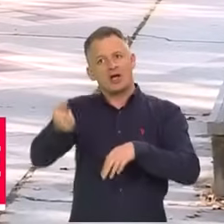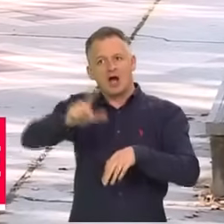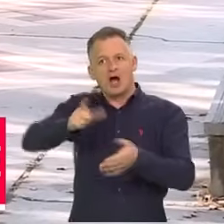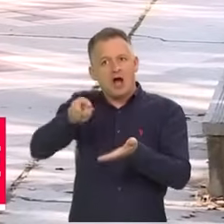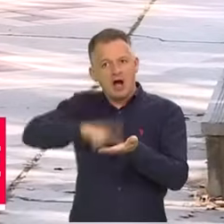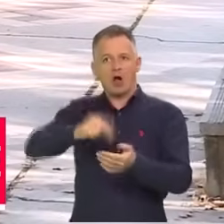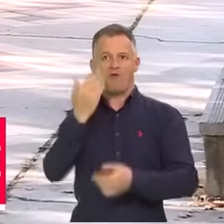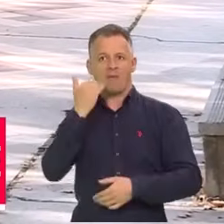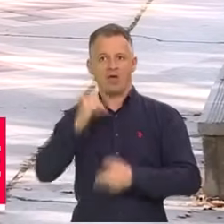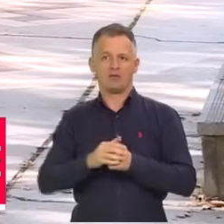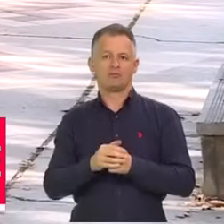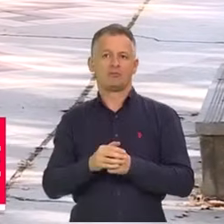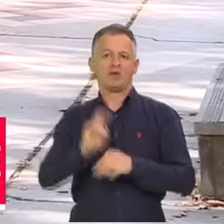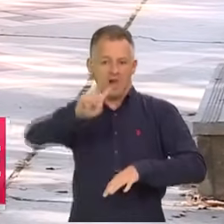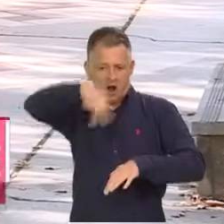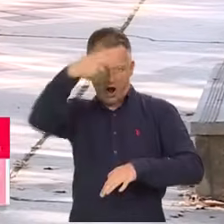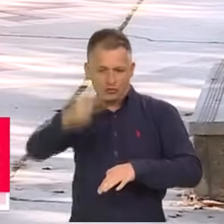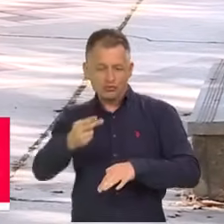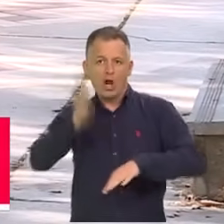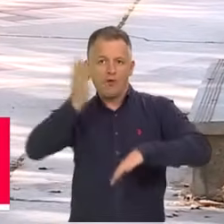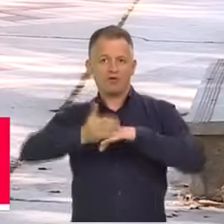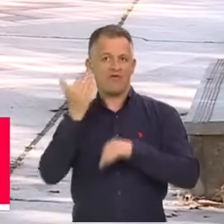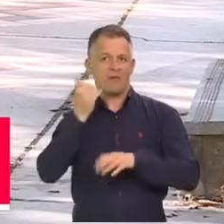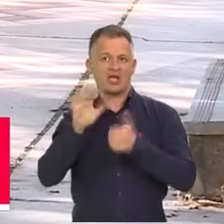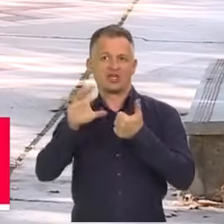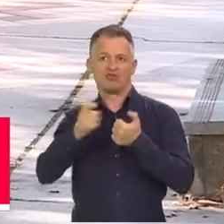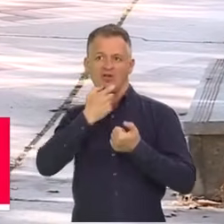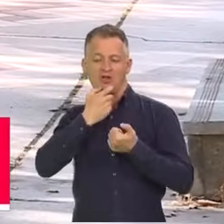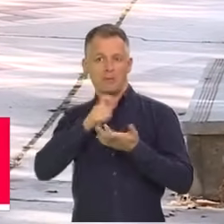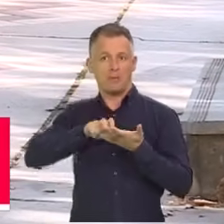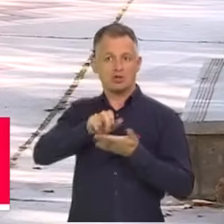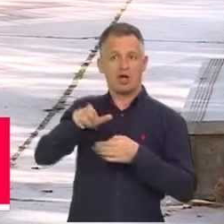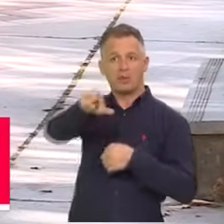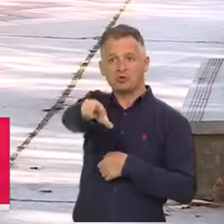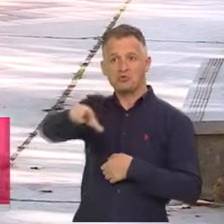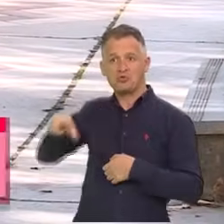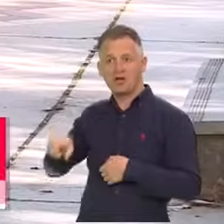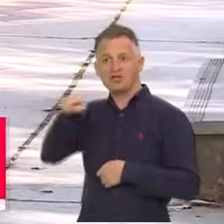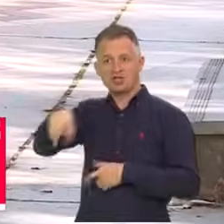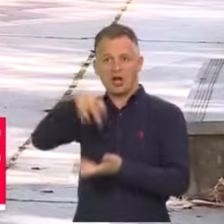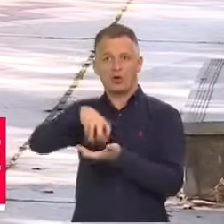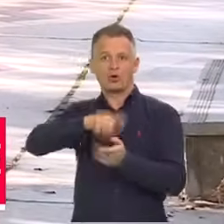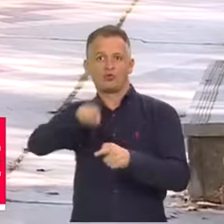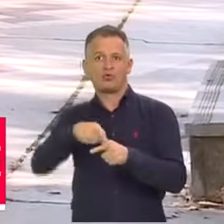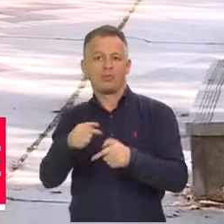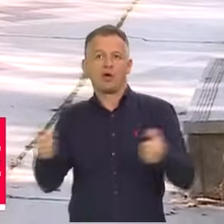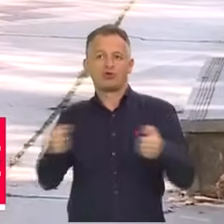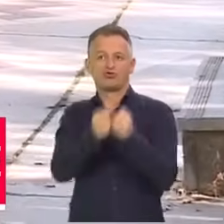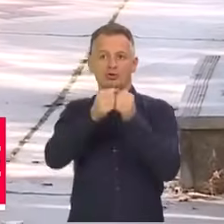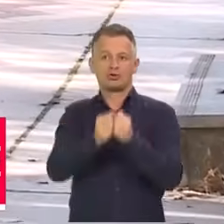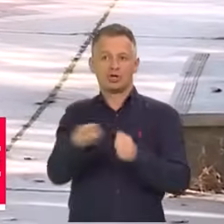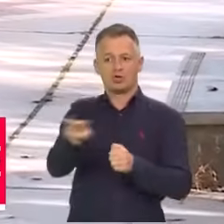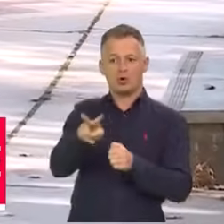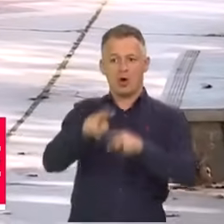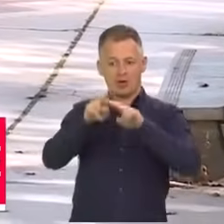de ani s-a prăbușit peste o alta de 60 de ani care mergea pe trotuar chiar prin acest loc. Chiar și după impact, cele două au rămas conștiente,